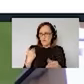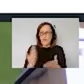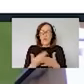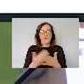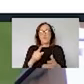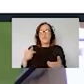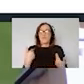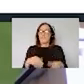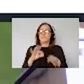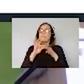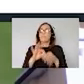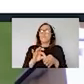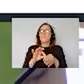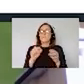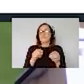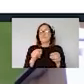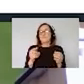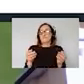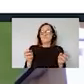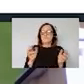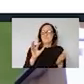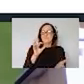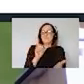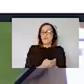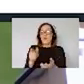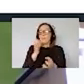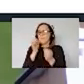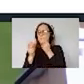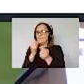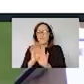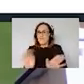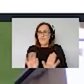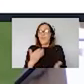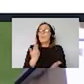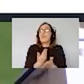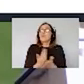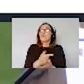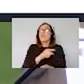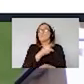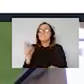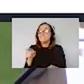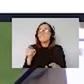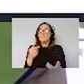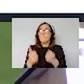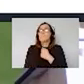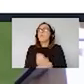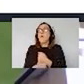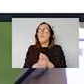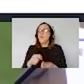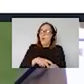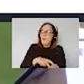dlaczego nie chcecie prowadzić tych zajęć, nie chcecie, nie możecie, to nie jest oskarżenie, absolutnie, tylko dlaczego, gdzie jest właśnie ten powód, obawa.